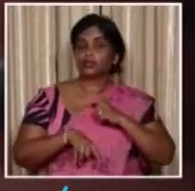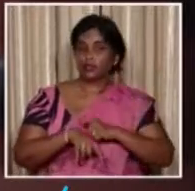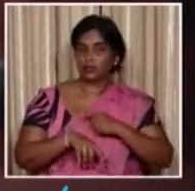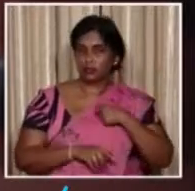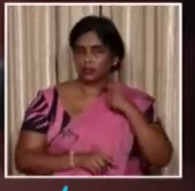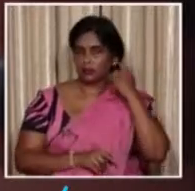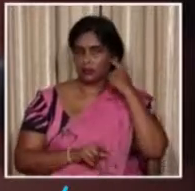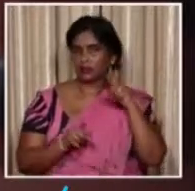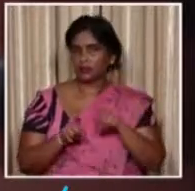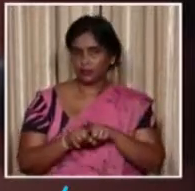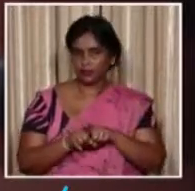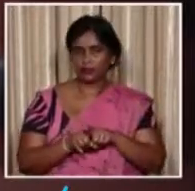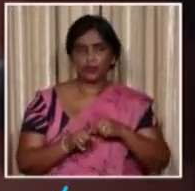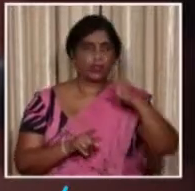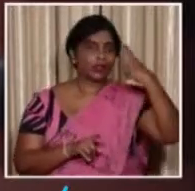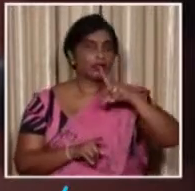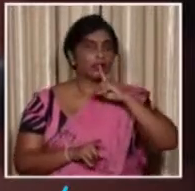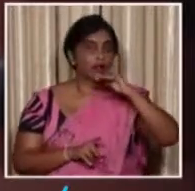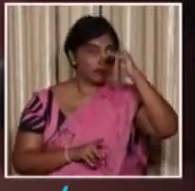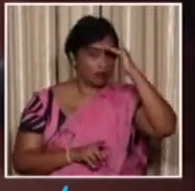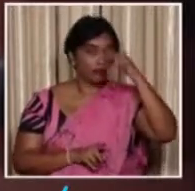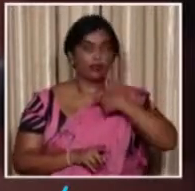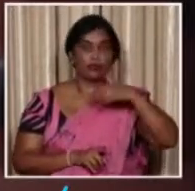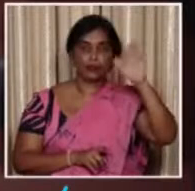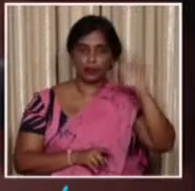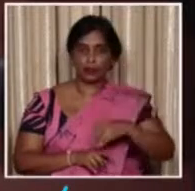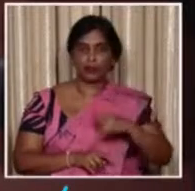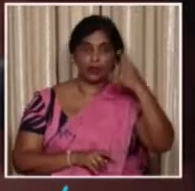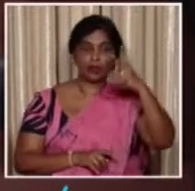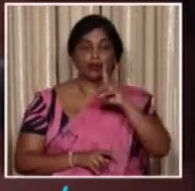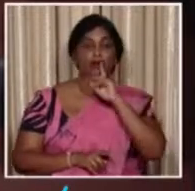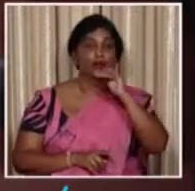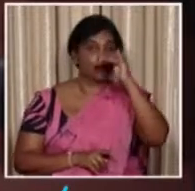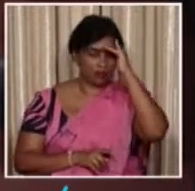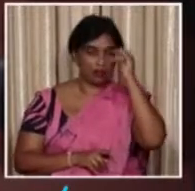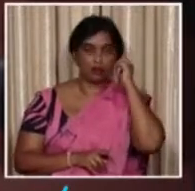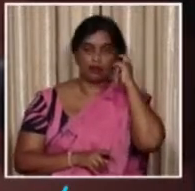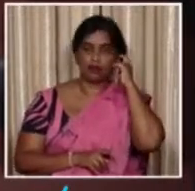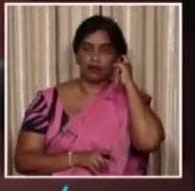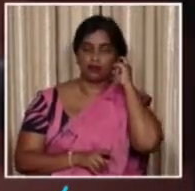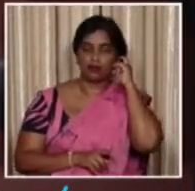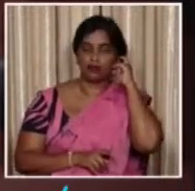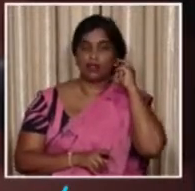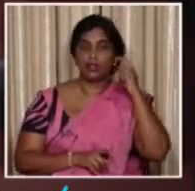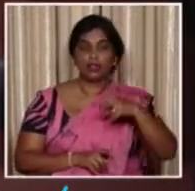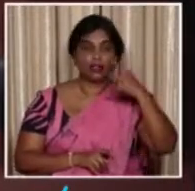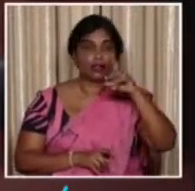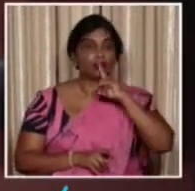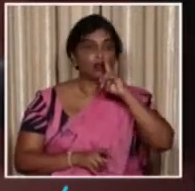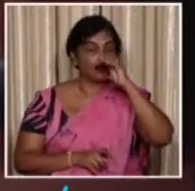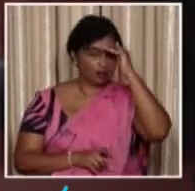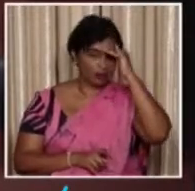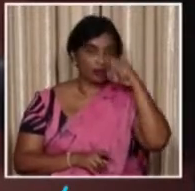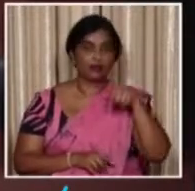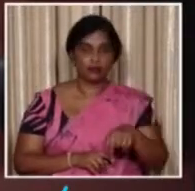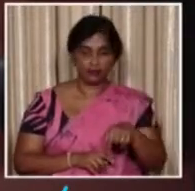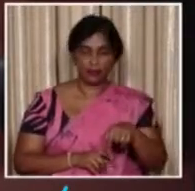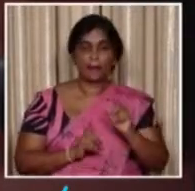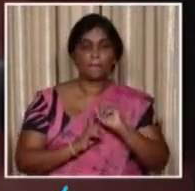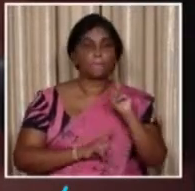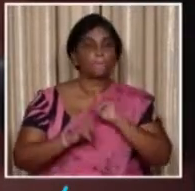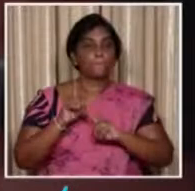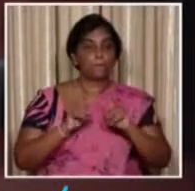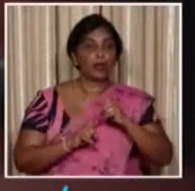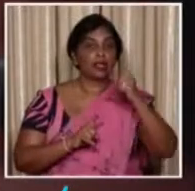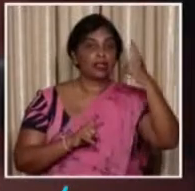විදිහට නියෝජ්‍ය කතානායකතුමා කැඳෙව්වා. ඒක නියෝජ්‍ය කතානායකතුමා. දැන් නියෝජ්‍ය කතානායකතුමා හරිද මේ